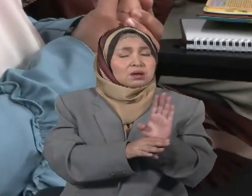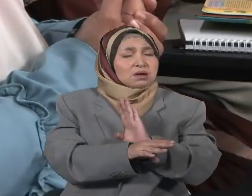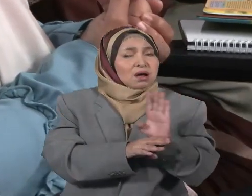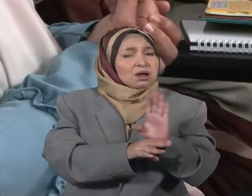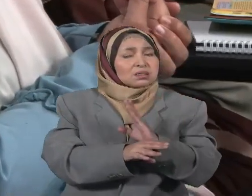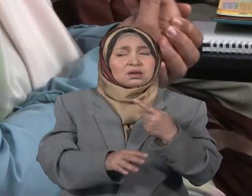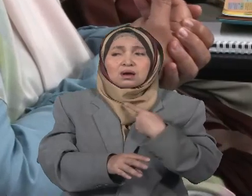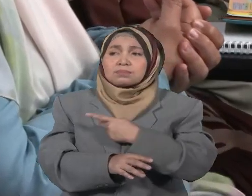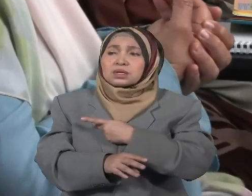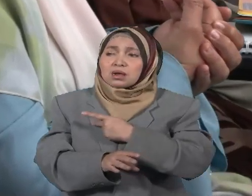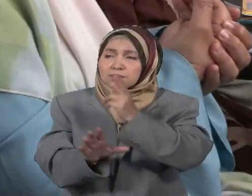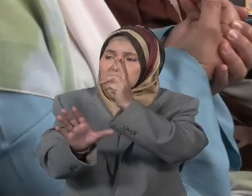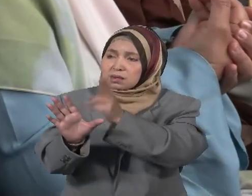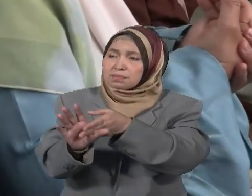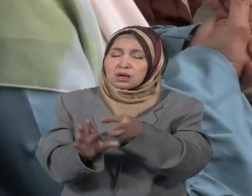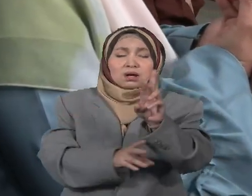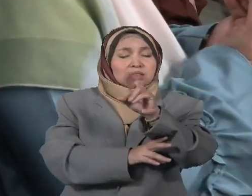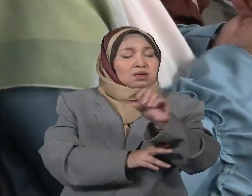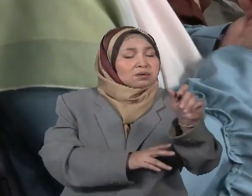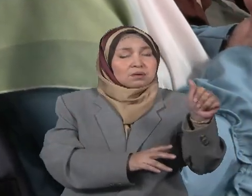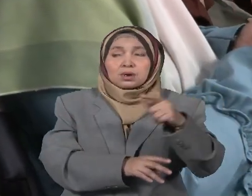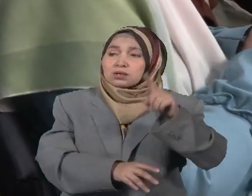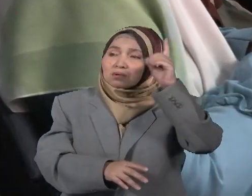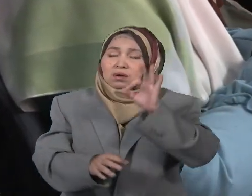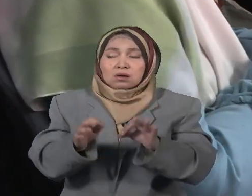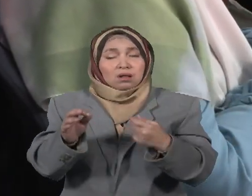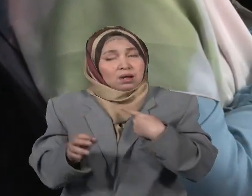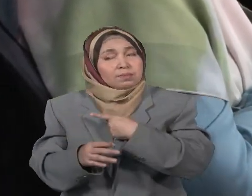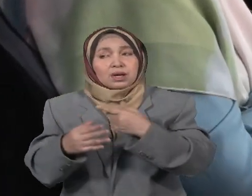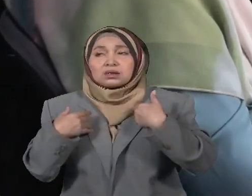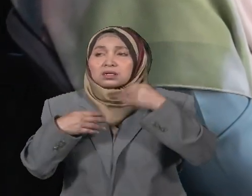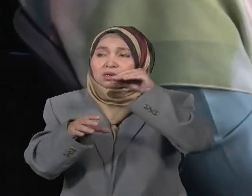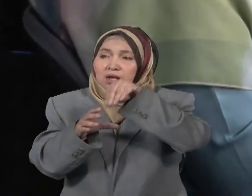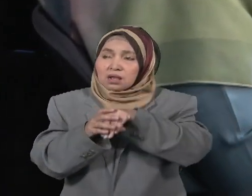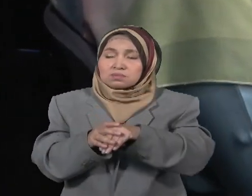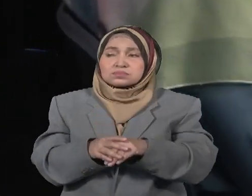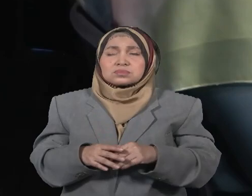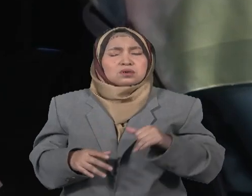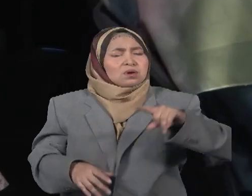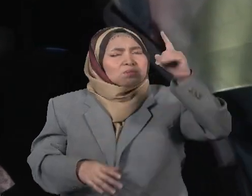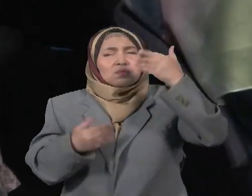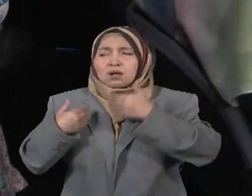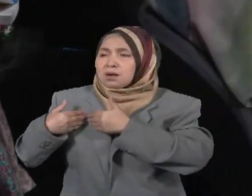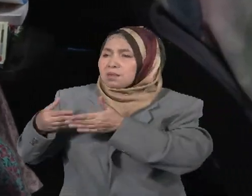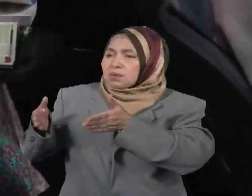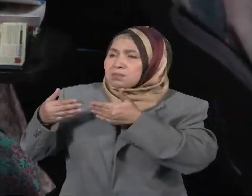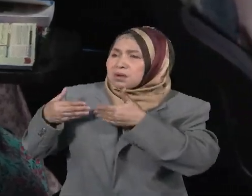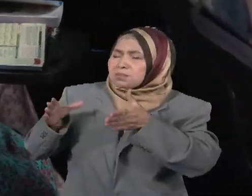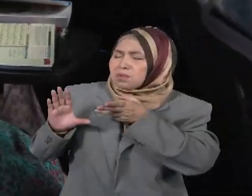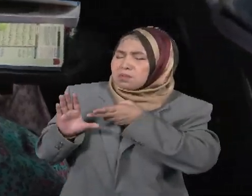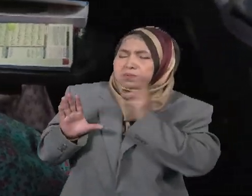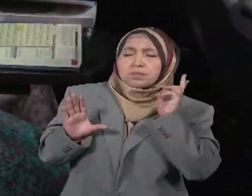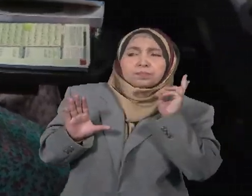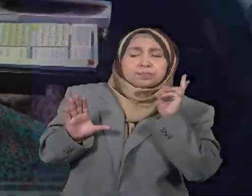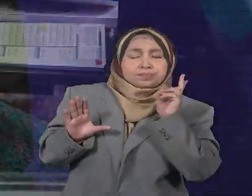perniagaan kami yang melibatkan riba ya Allah. Andai kami berada di dalamnya, ya Allah, bukalah pintu hati kami untuk keluar, ya